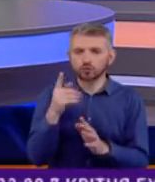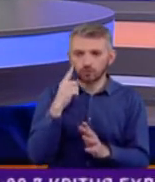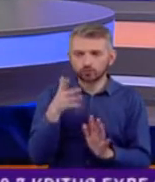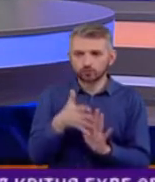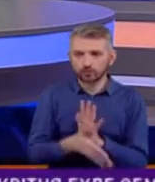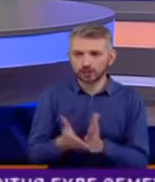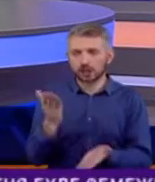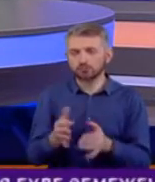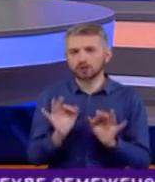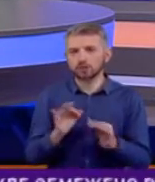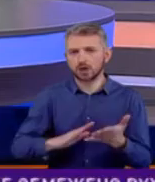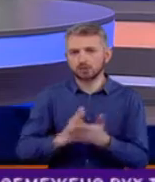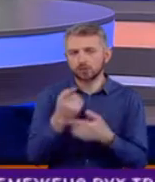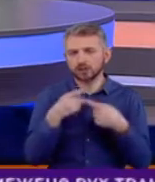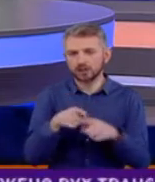якби нормальні